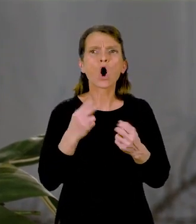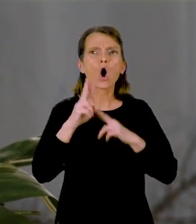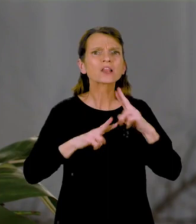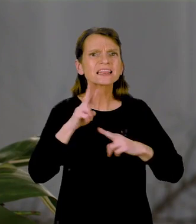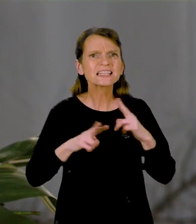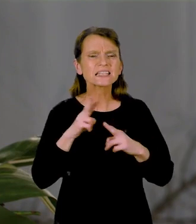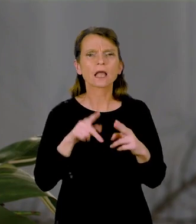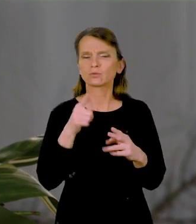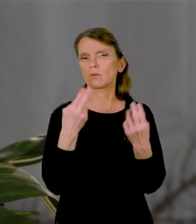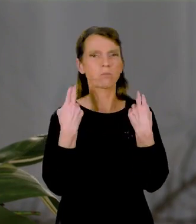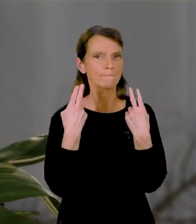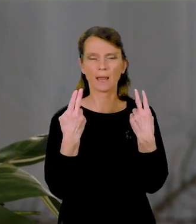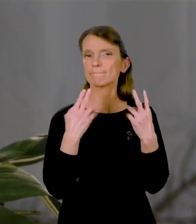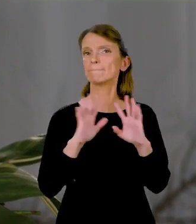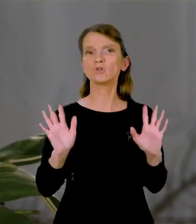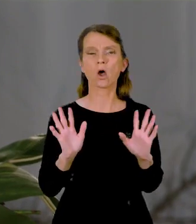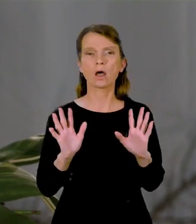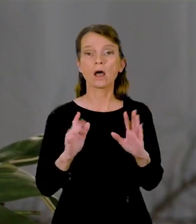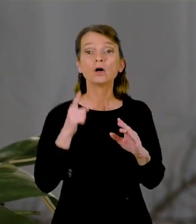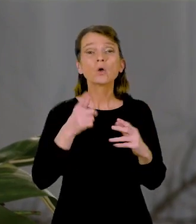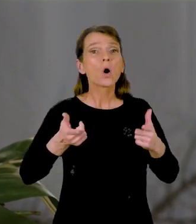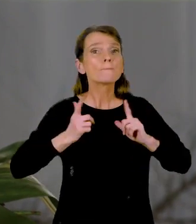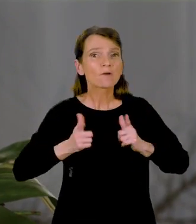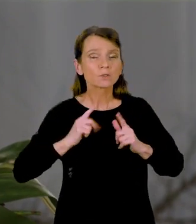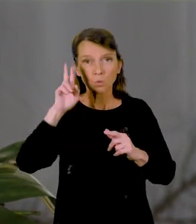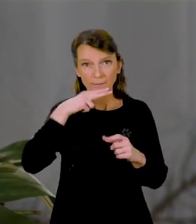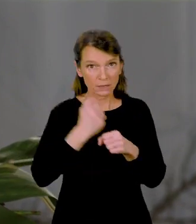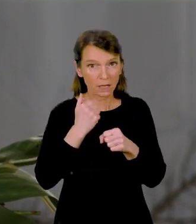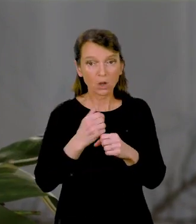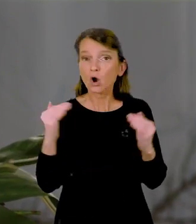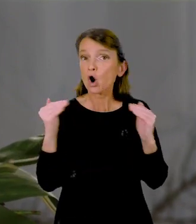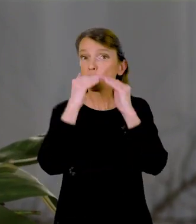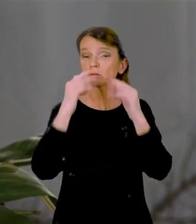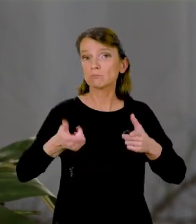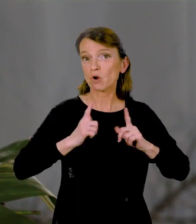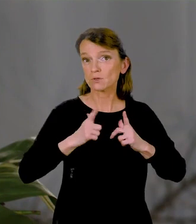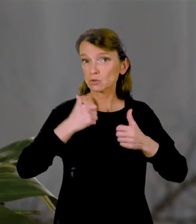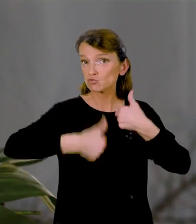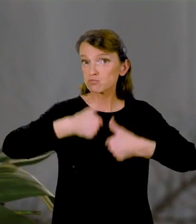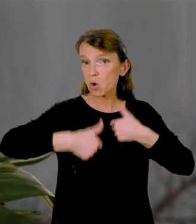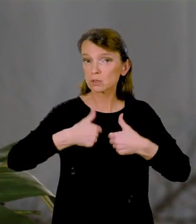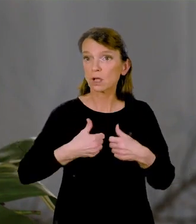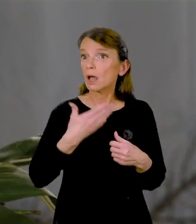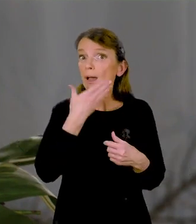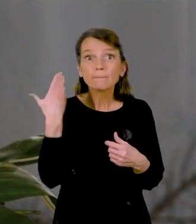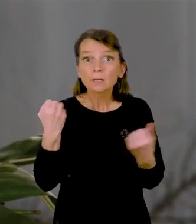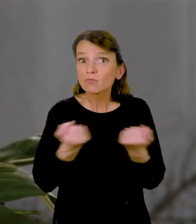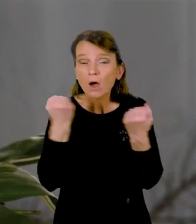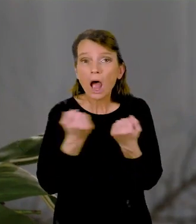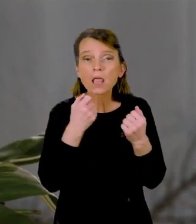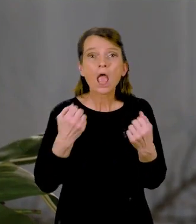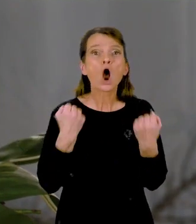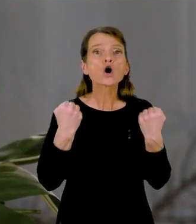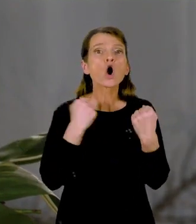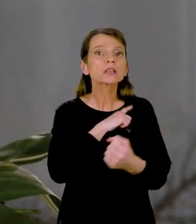profesionalne kondicije. Profesionalno umetniško delo je namreč kot profesionalni šport. Manko vaj načenja